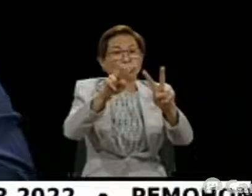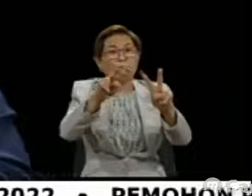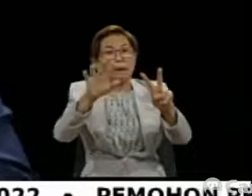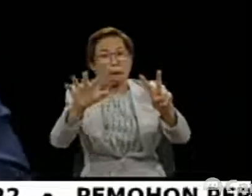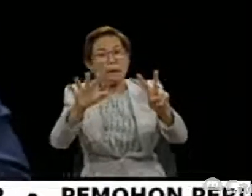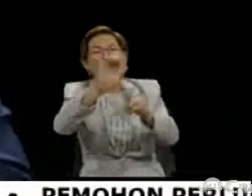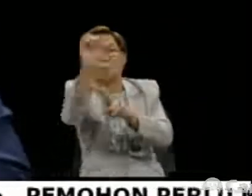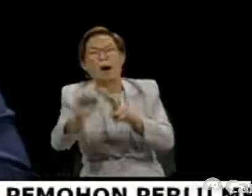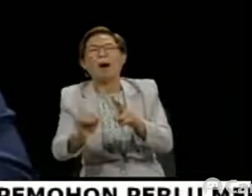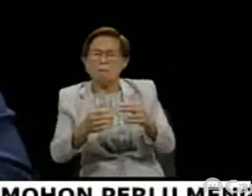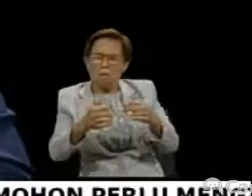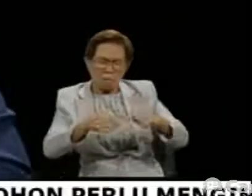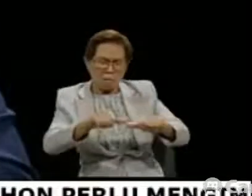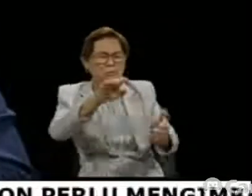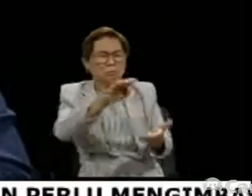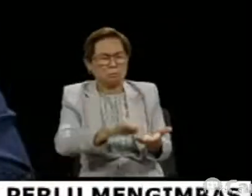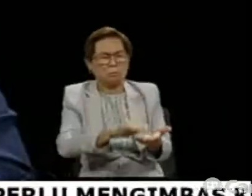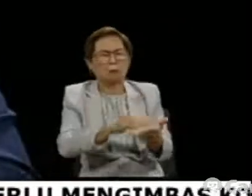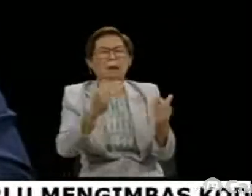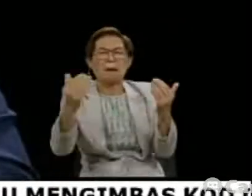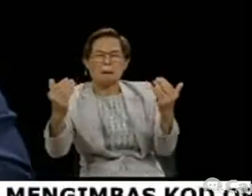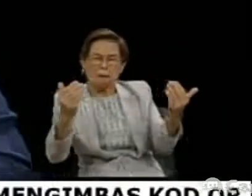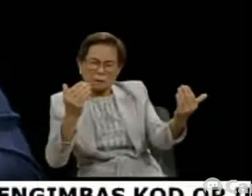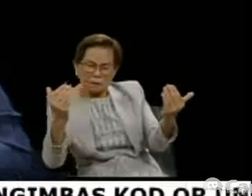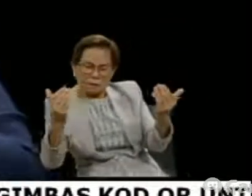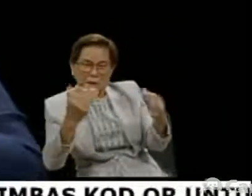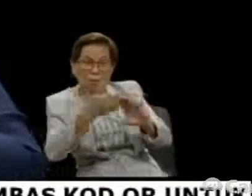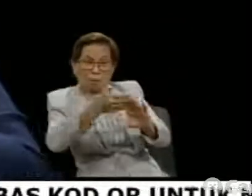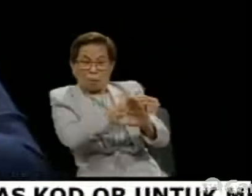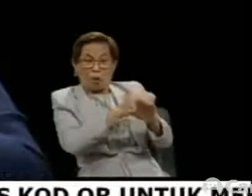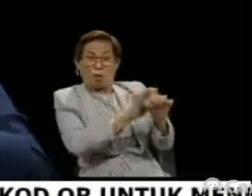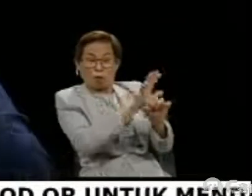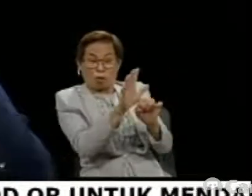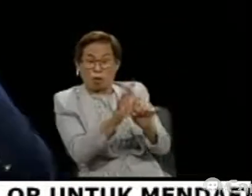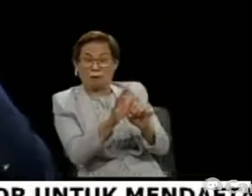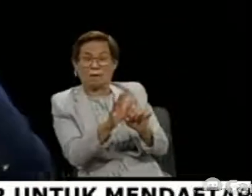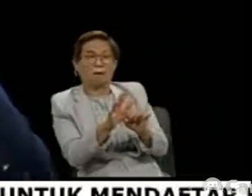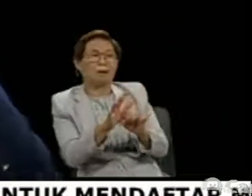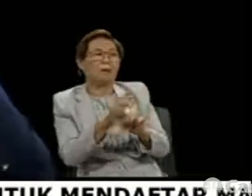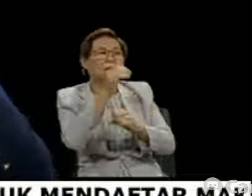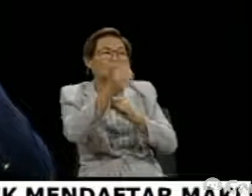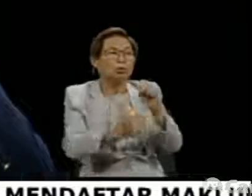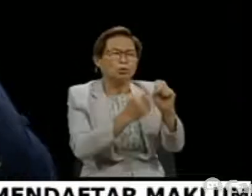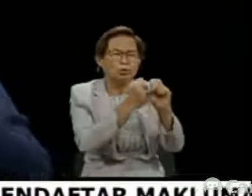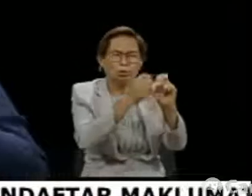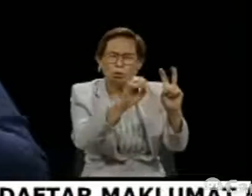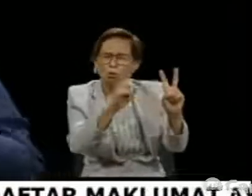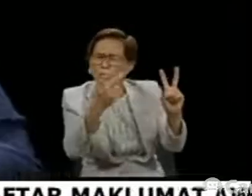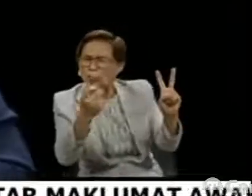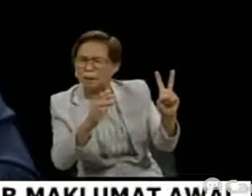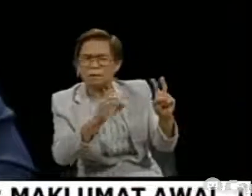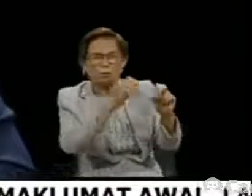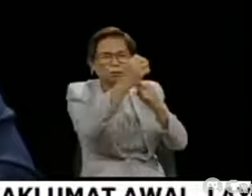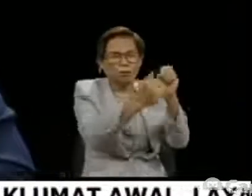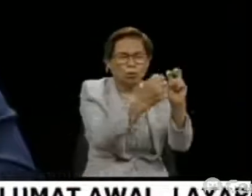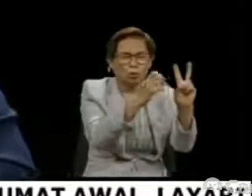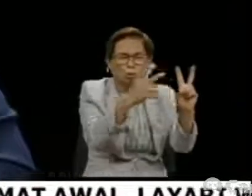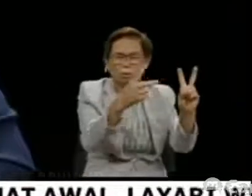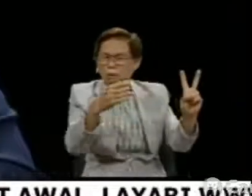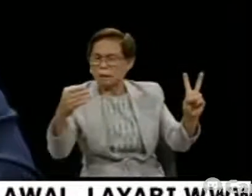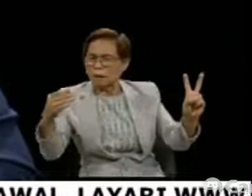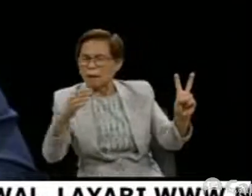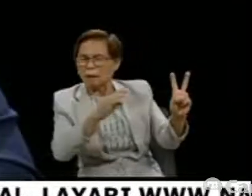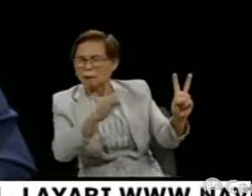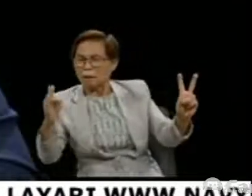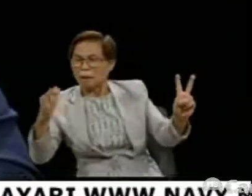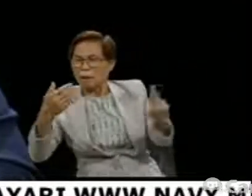rendah perbandingan sebelum pasca gobits 16 saya tetep keyboard saja di tahun 2012 sampai lah tahun sebelum pasca